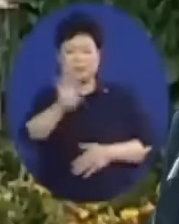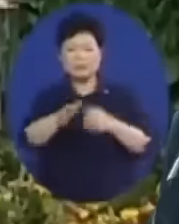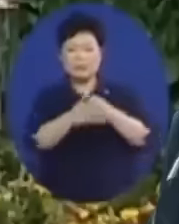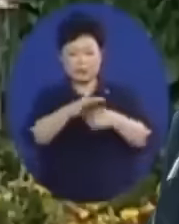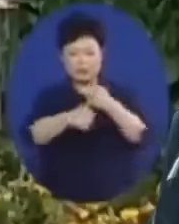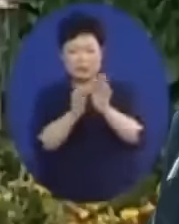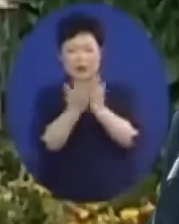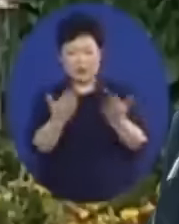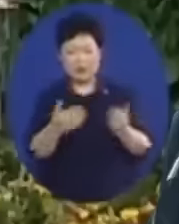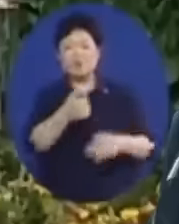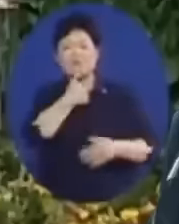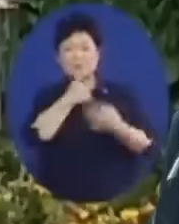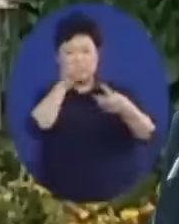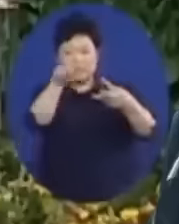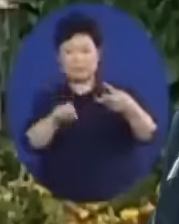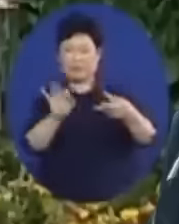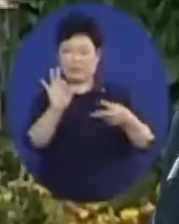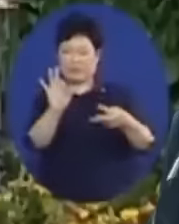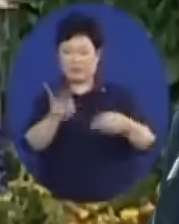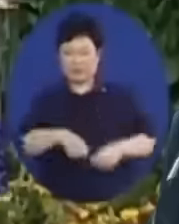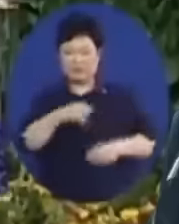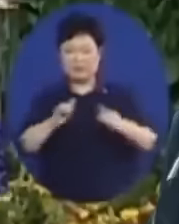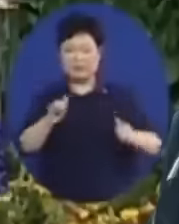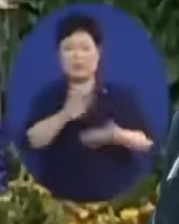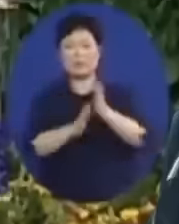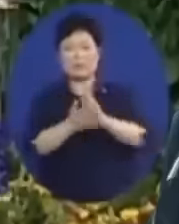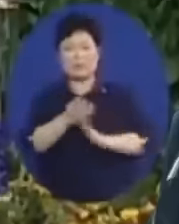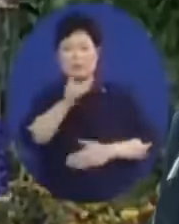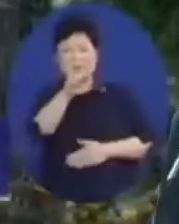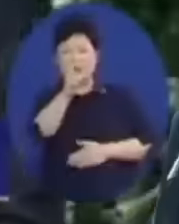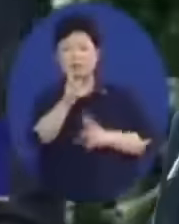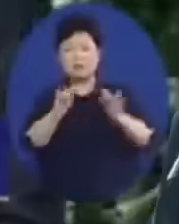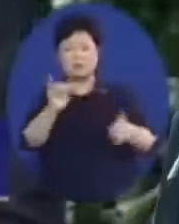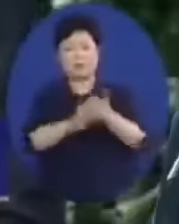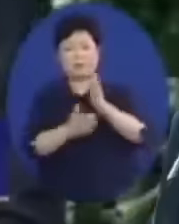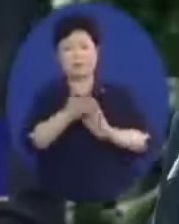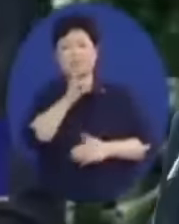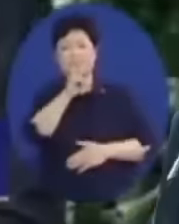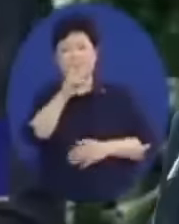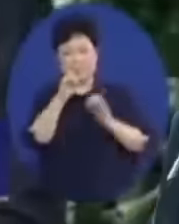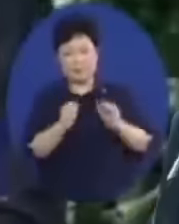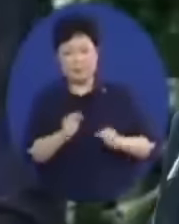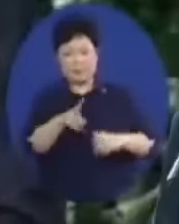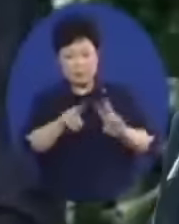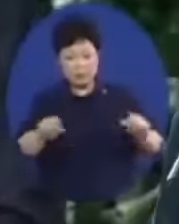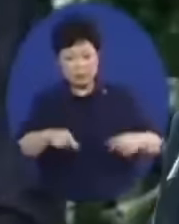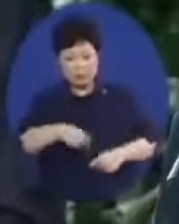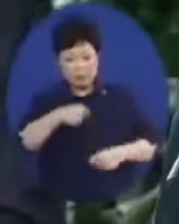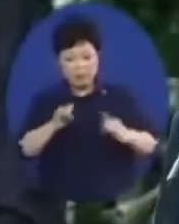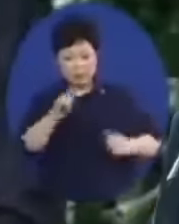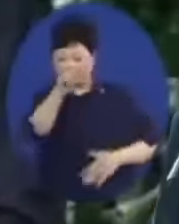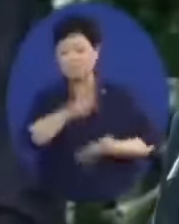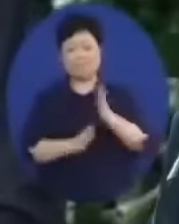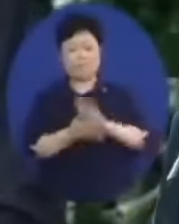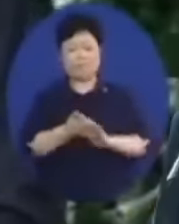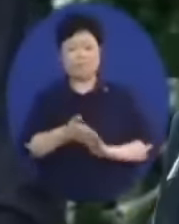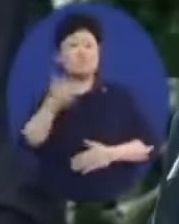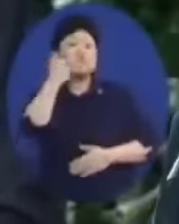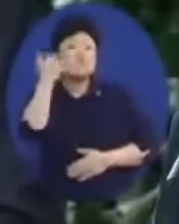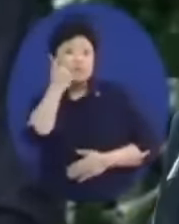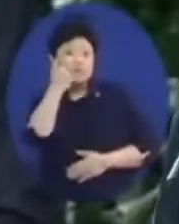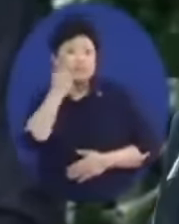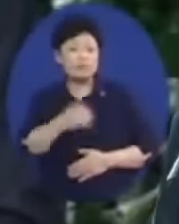그래서 성경은 로마서 3장 10절에 의인은 없나니 하나도 없다고 말했습니다. 이 땅에 의인은 없습니다. 누가